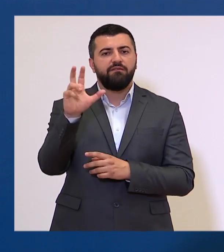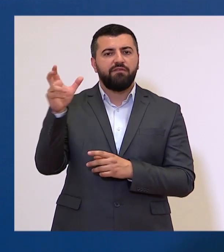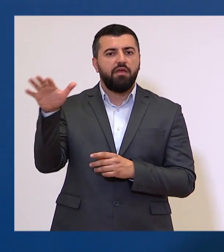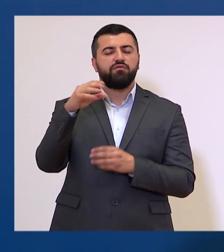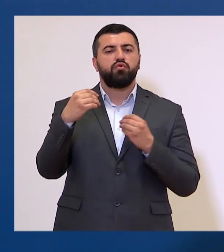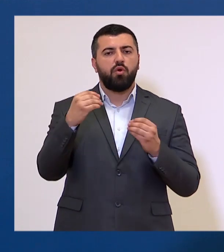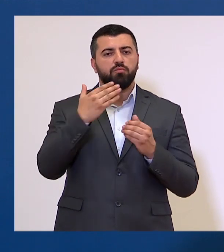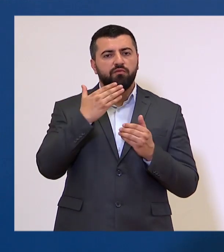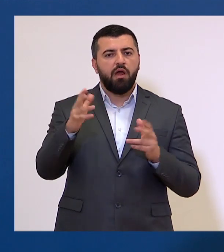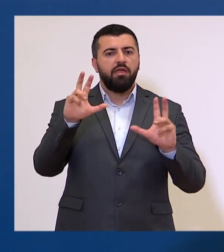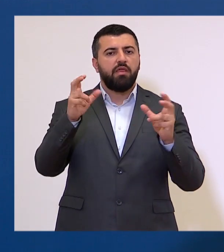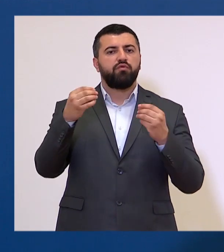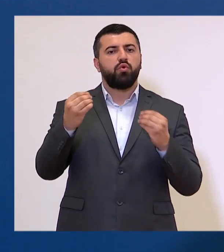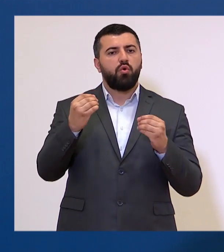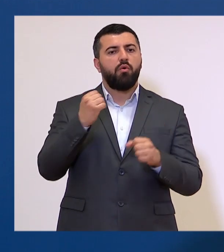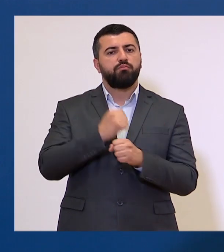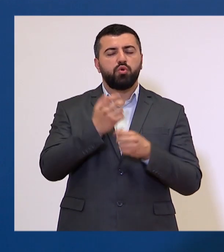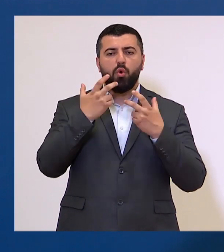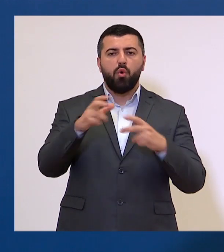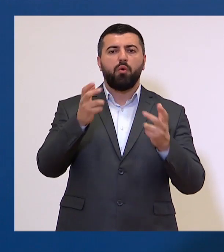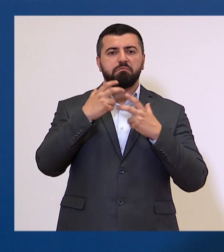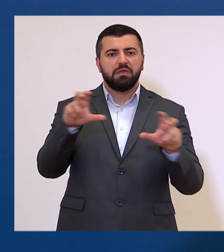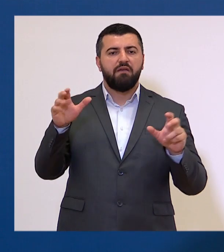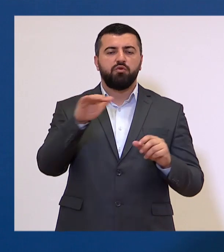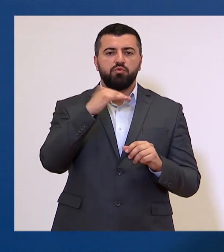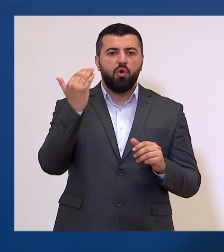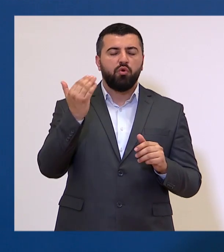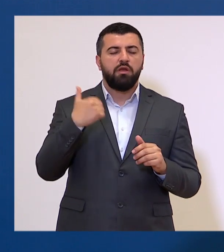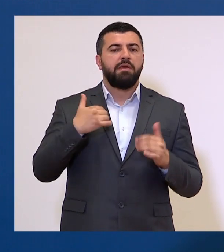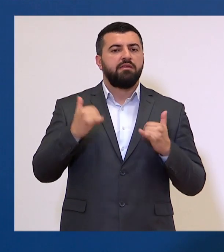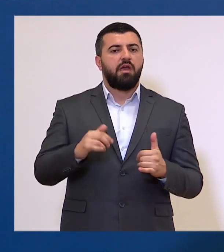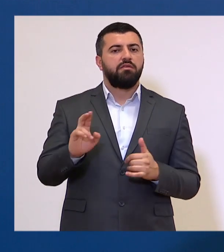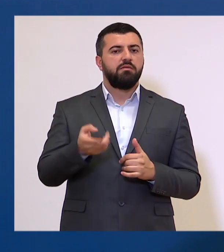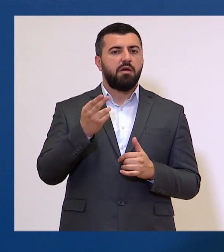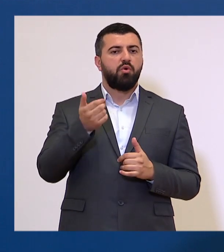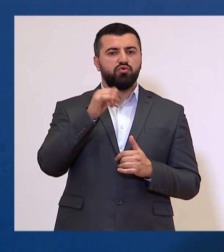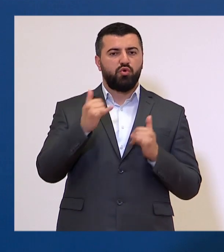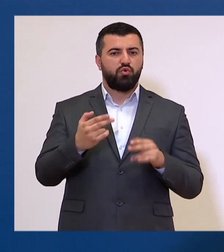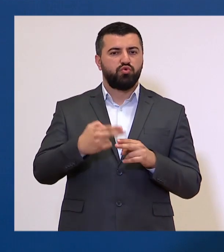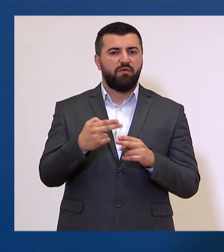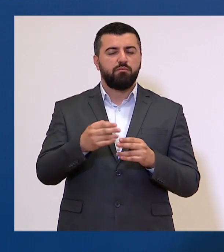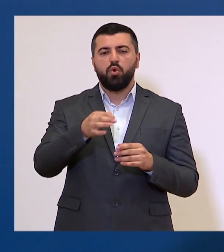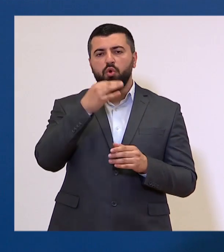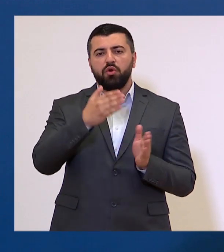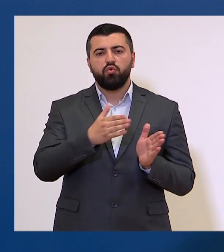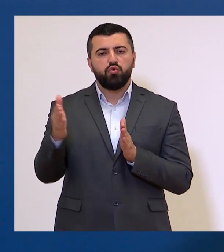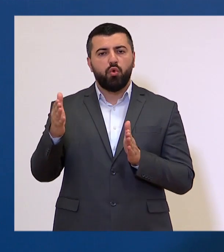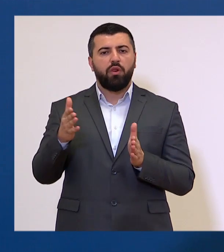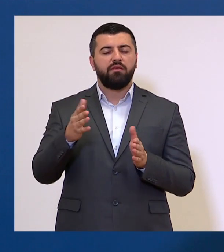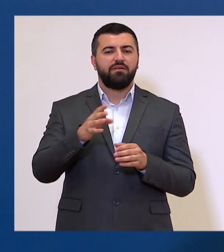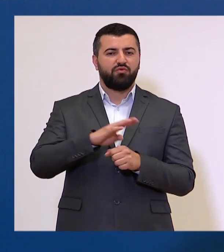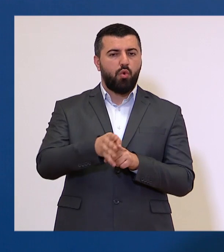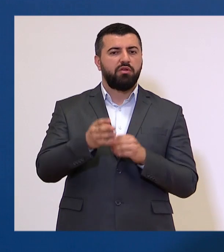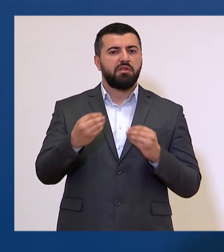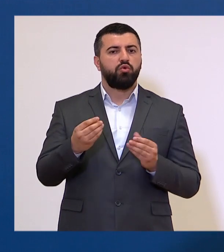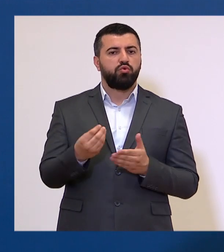jednu izuzetnu ulogu. I ovo što mi imamo sada, što mi zovemo kontrolisanom epidemijom za